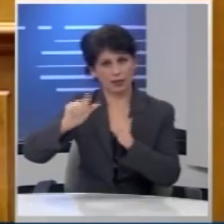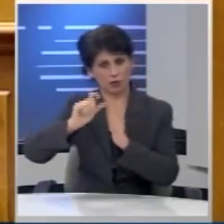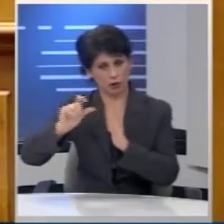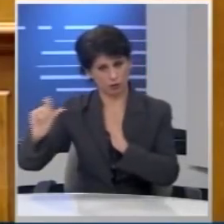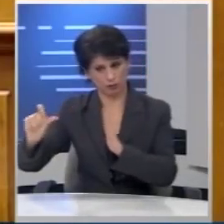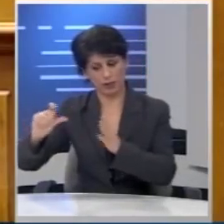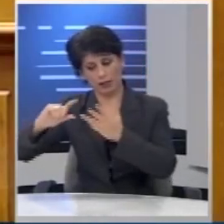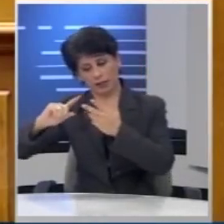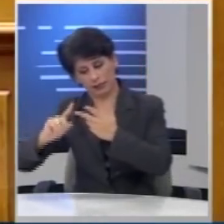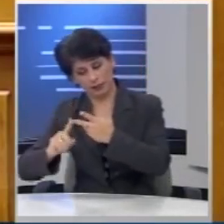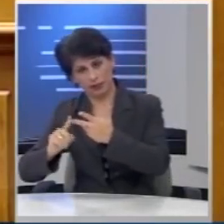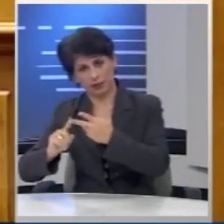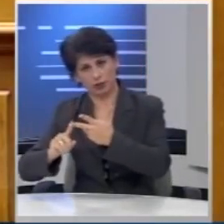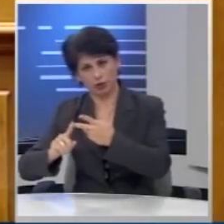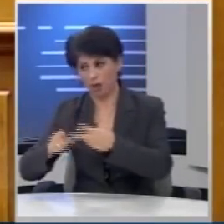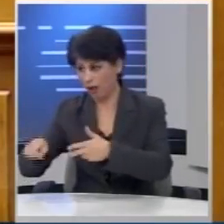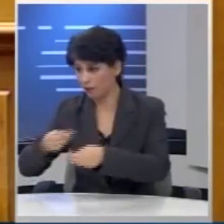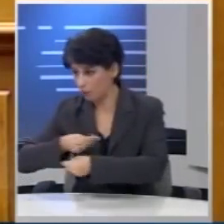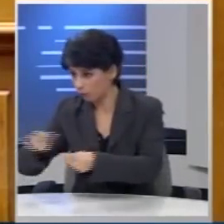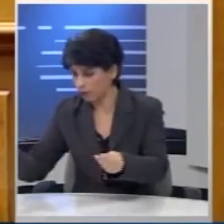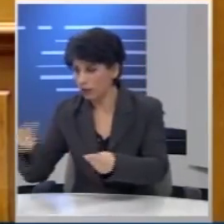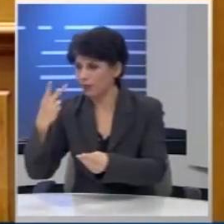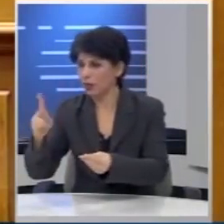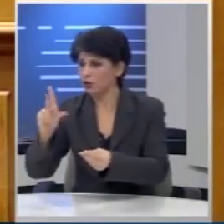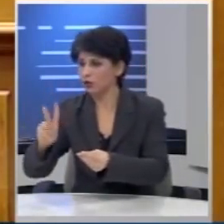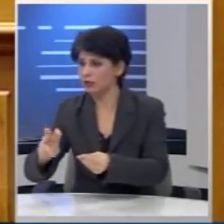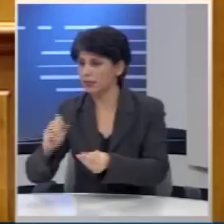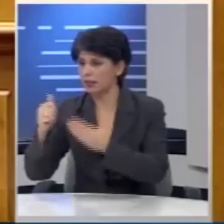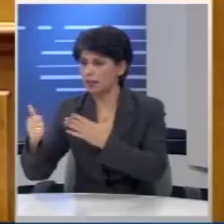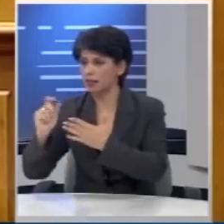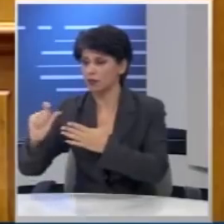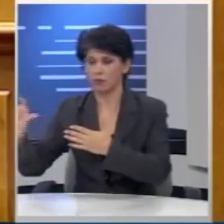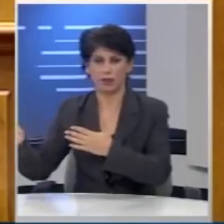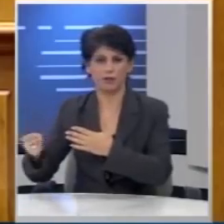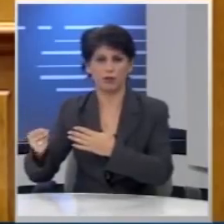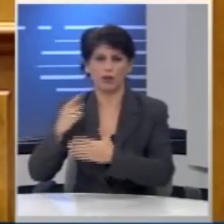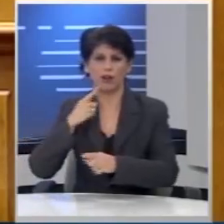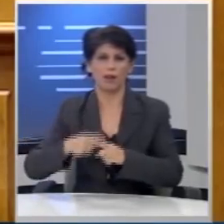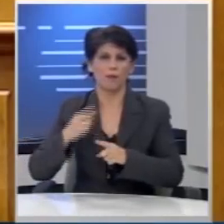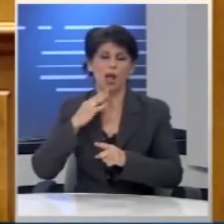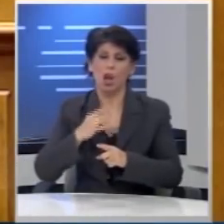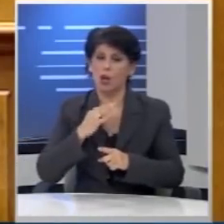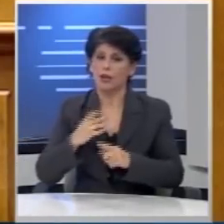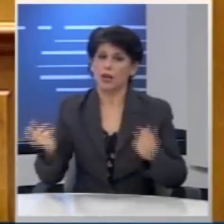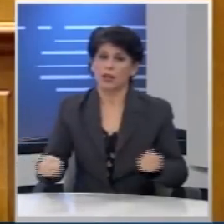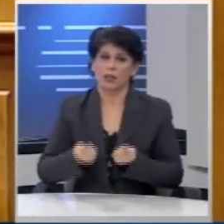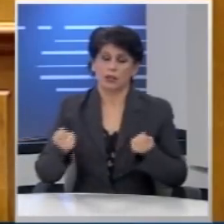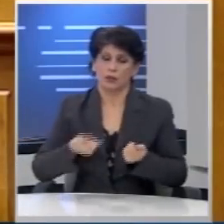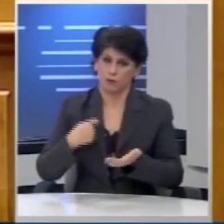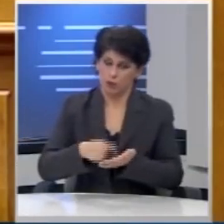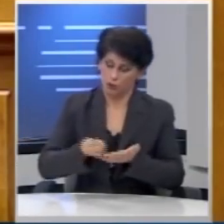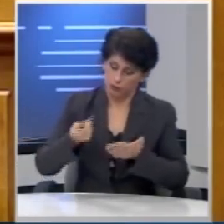600 εκατομμύρια και οι παροχές μειώνονται κατά 236 εκατομμύρια ευρώ. Με απλά λόγια, οι εργαζόμενοι